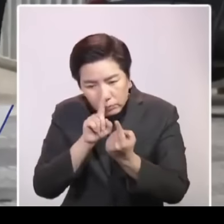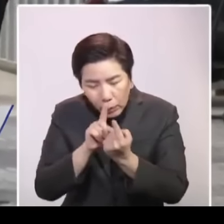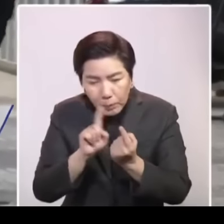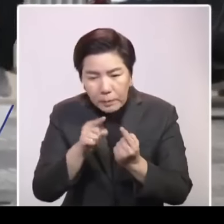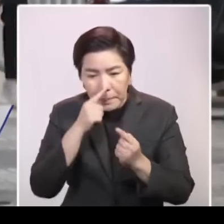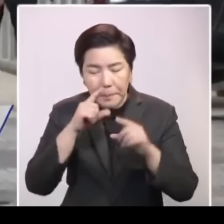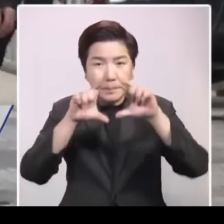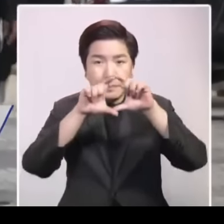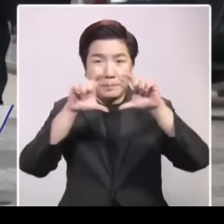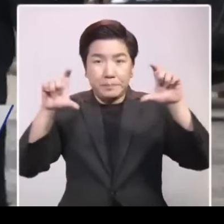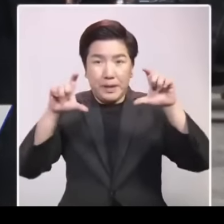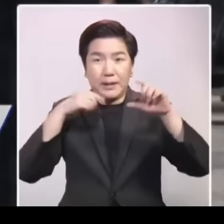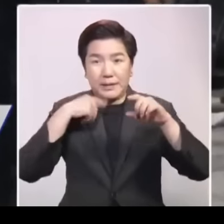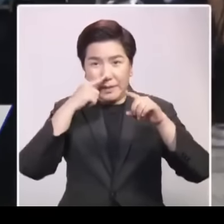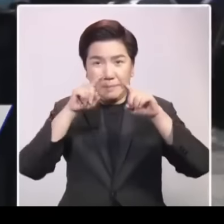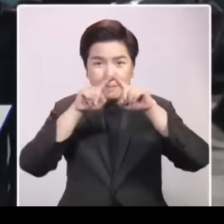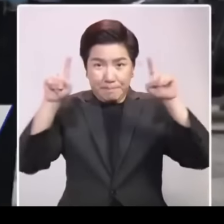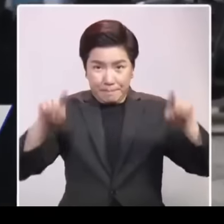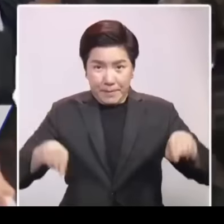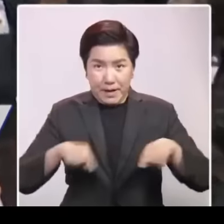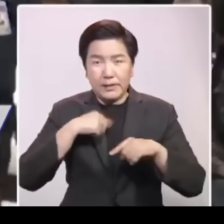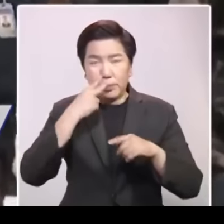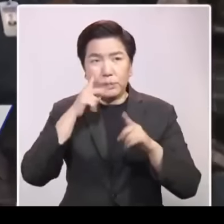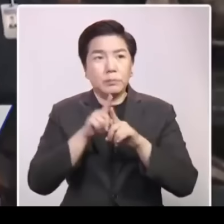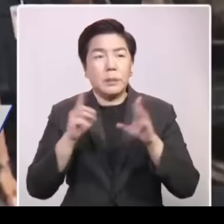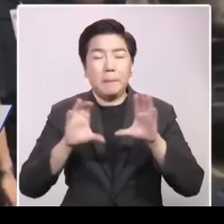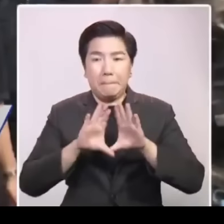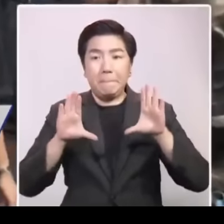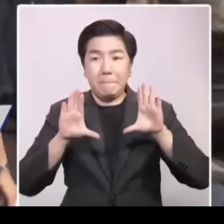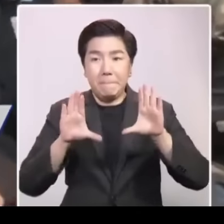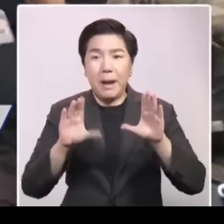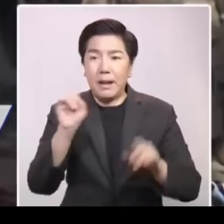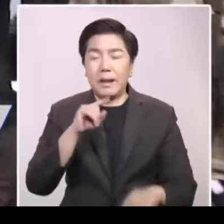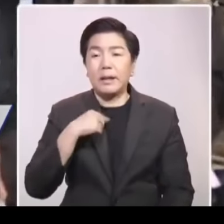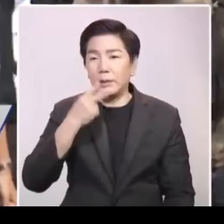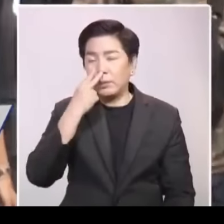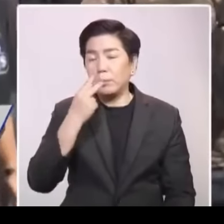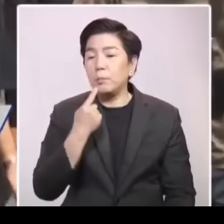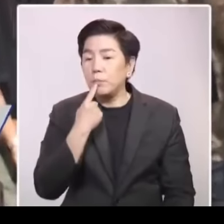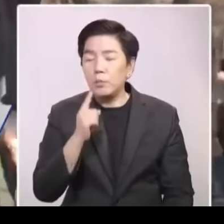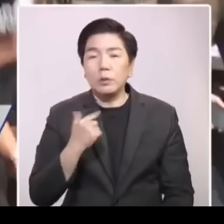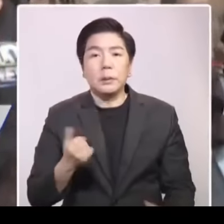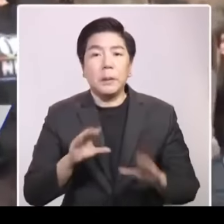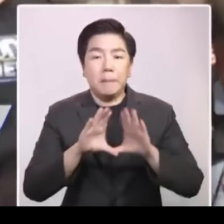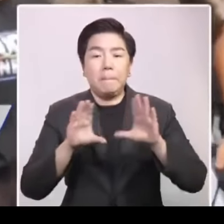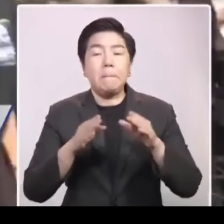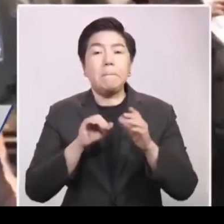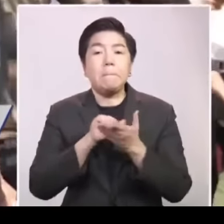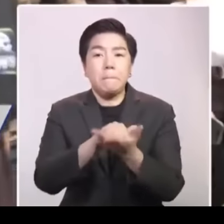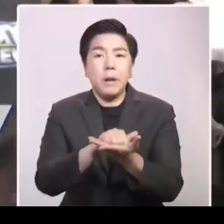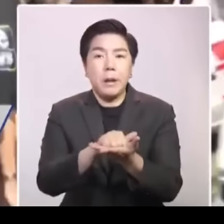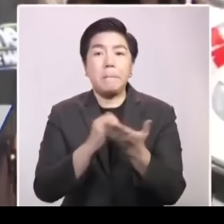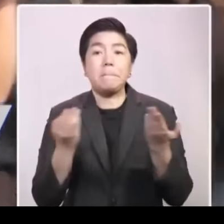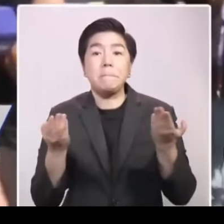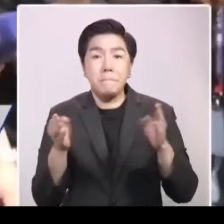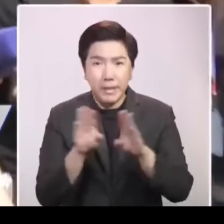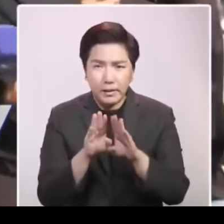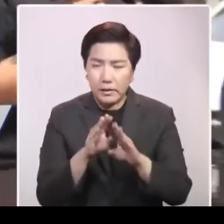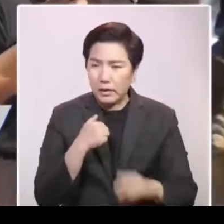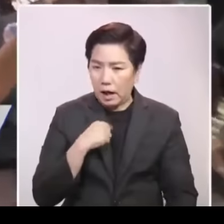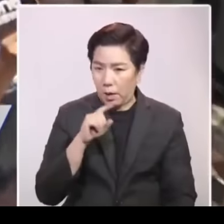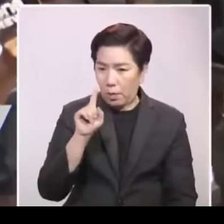ป้ายหน้าร้านเดี๋ยวคุณผู้ชมจะเห็นพร้อมกันนะคะว่าเค้าติดว่าอะไรคือเค้าติดบอกว่าปิดบริการอันนี้ก็เลยมา